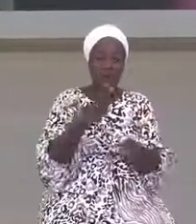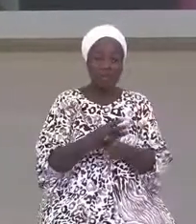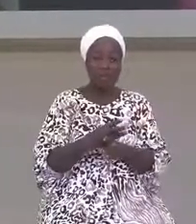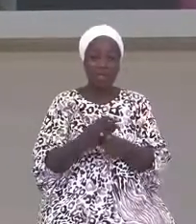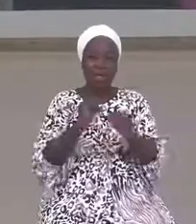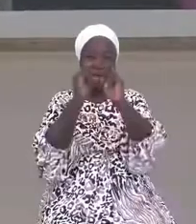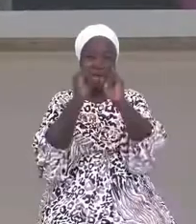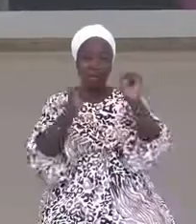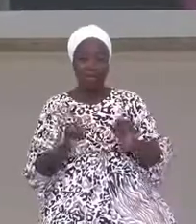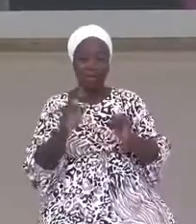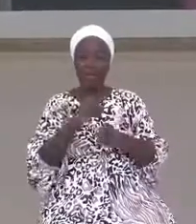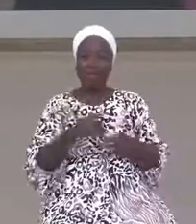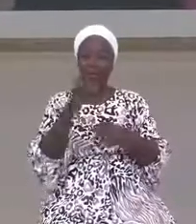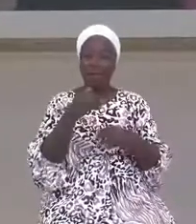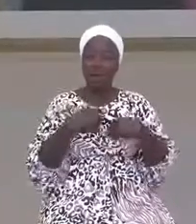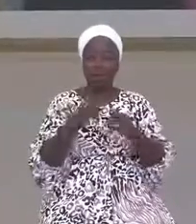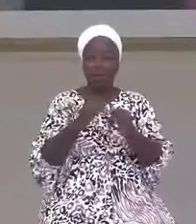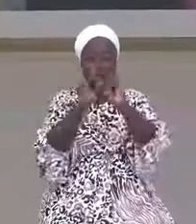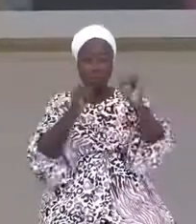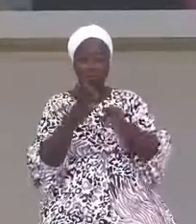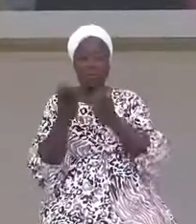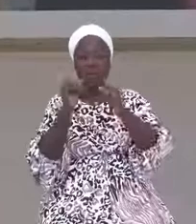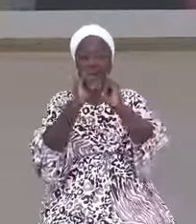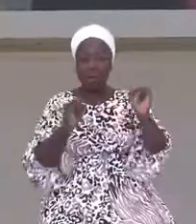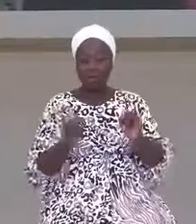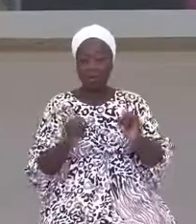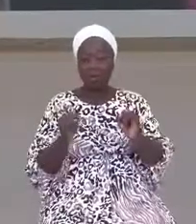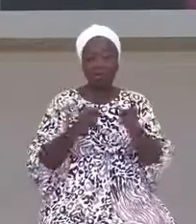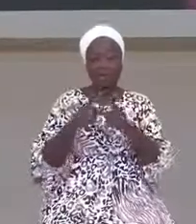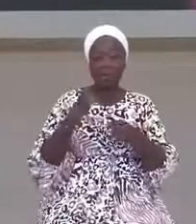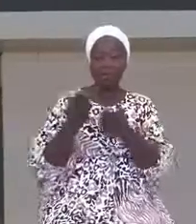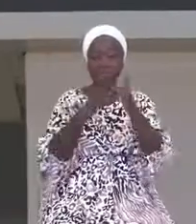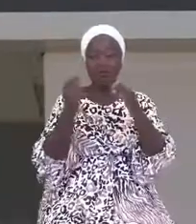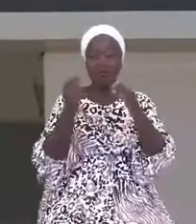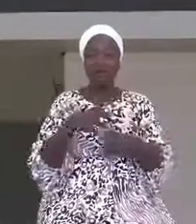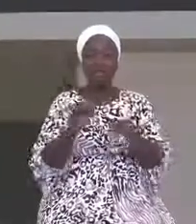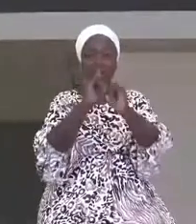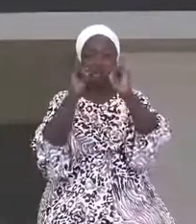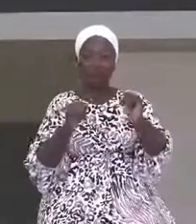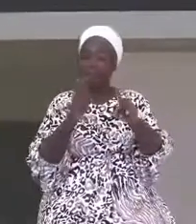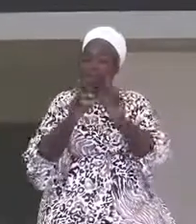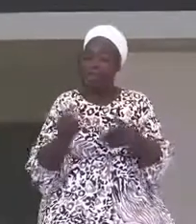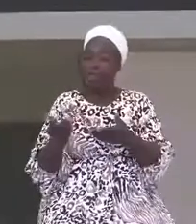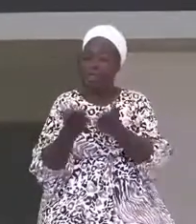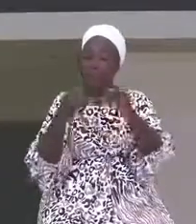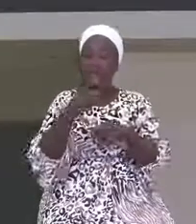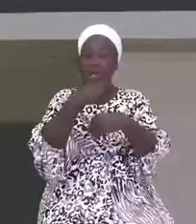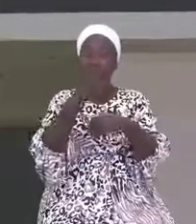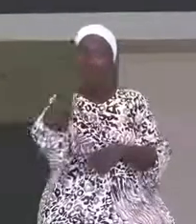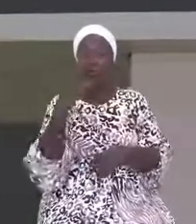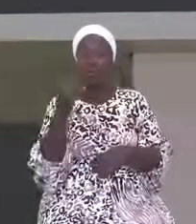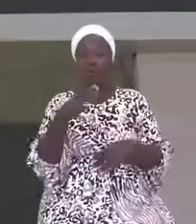Dieu du ciel. Si toi, tu sers le Dieu de toute la création. Ton Dieu est